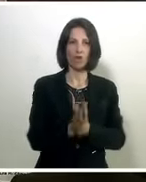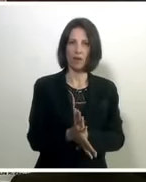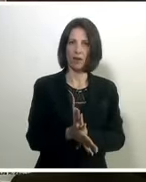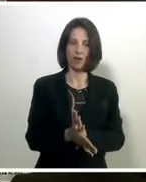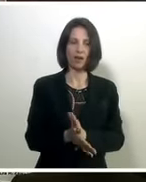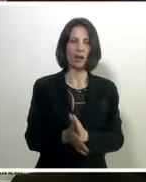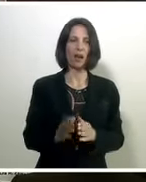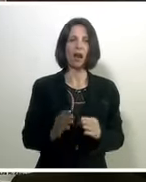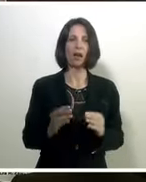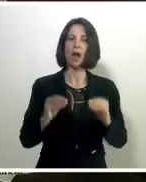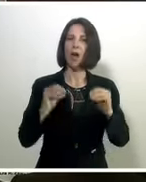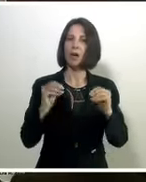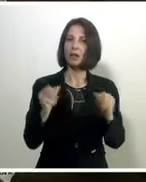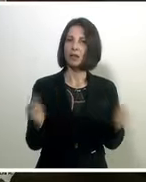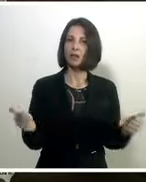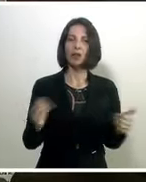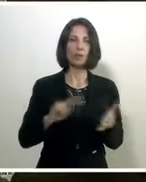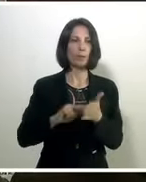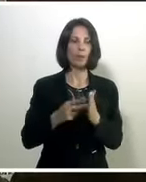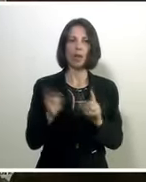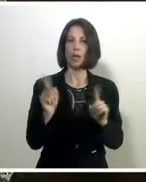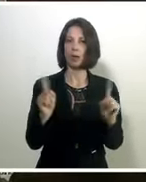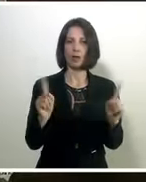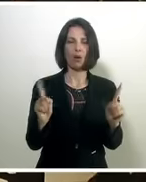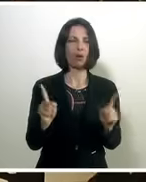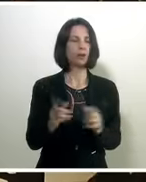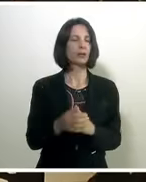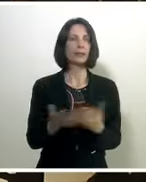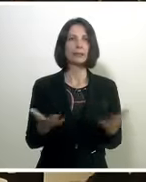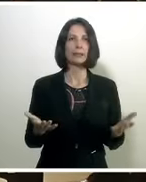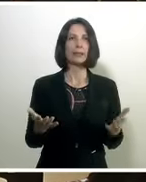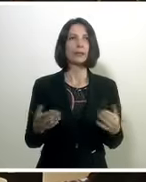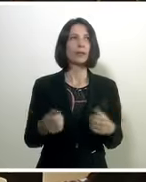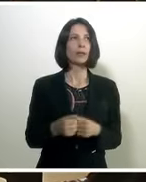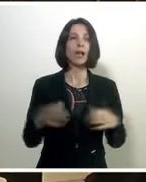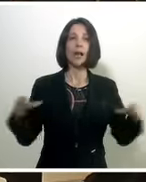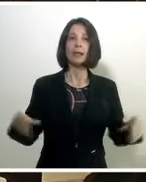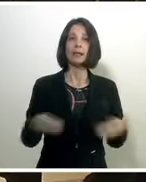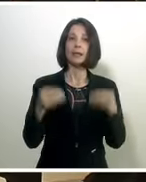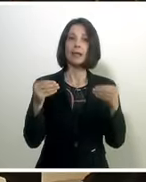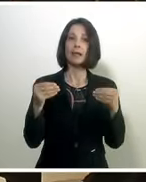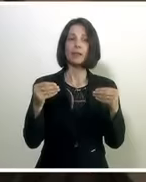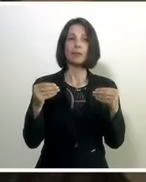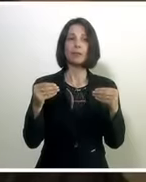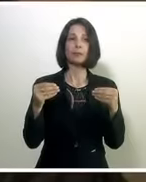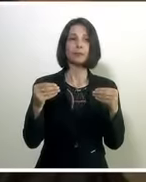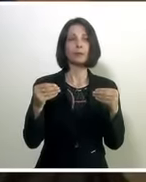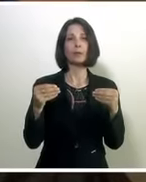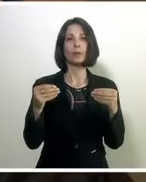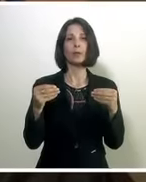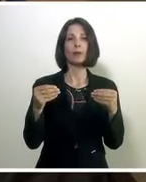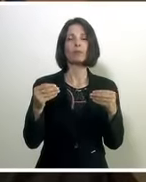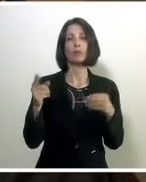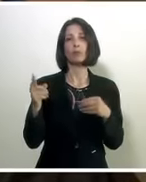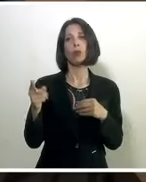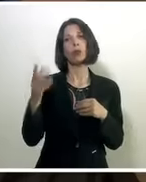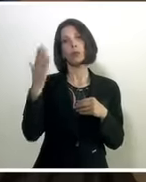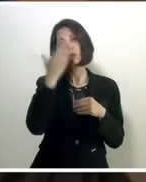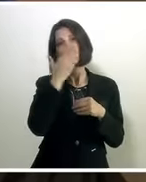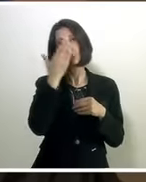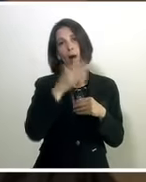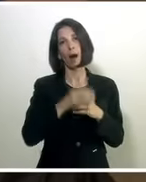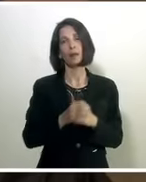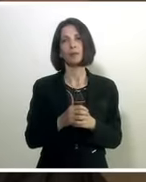rapporto fra debito pubblico e prodotto interno loro insomma si è fatta strada la tesi che furono un errore orbene è legittima